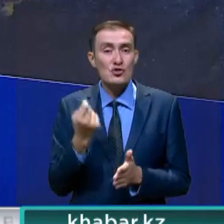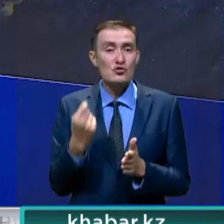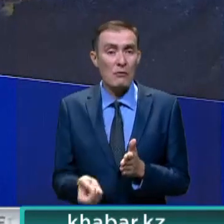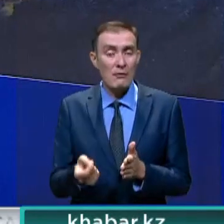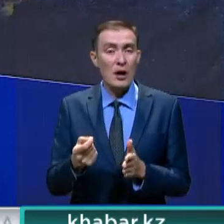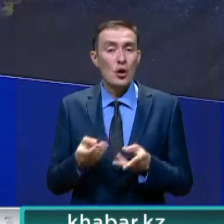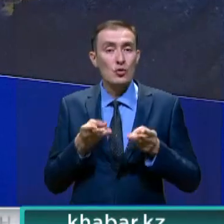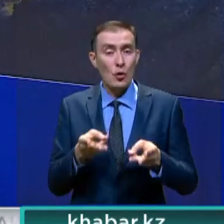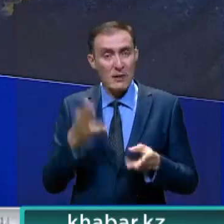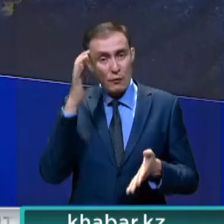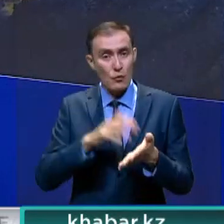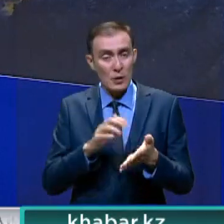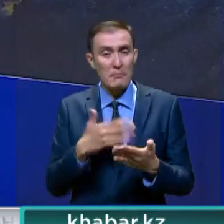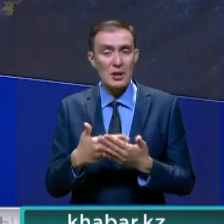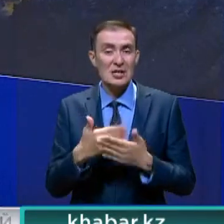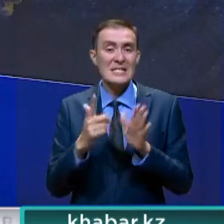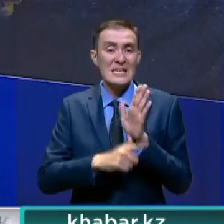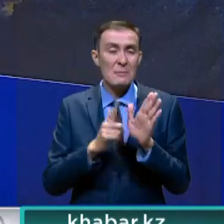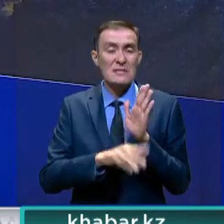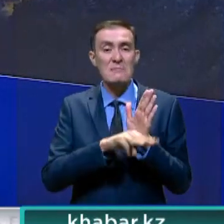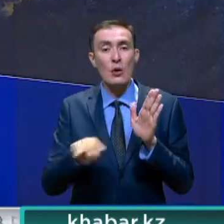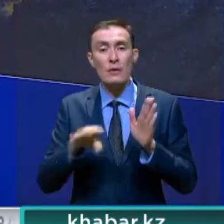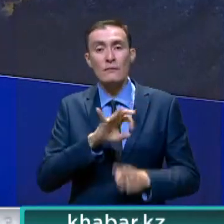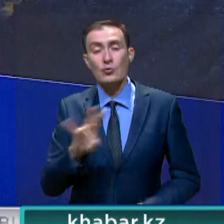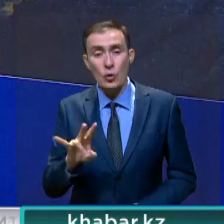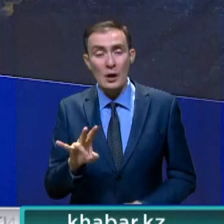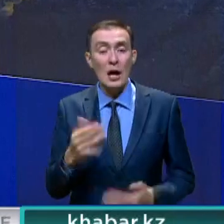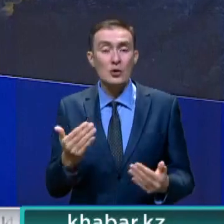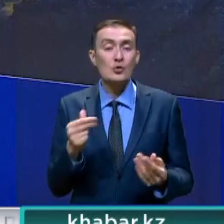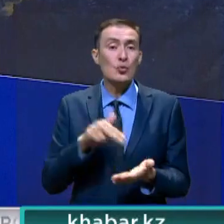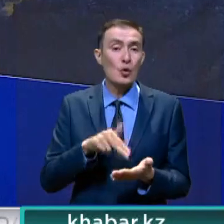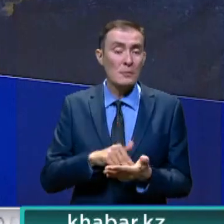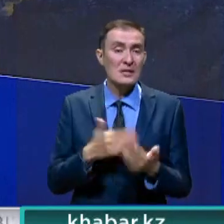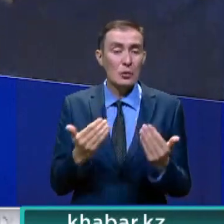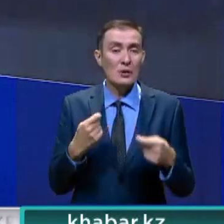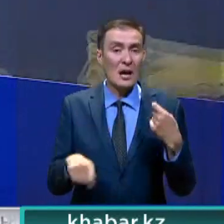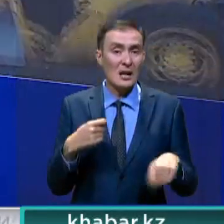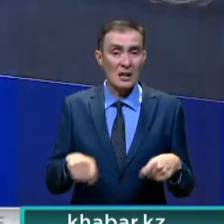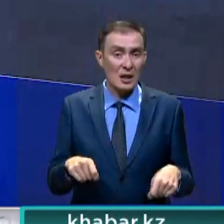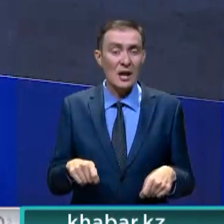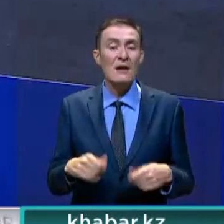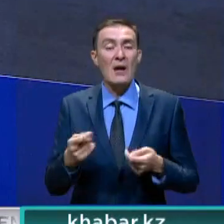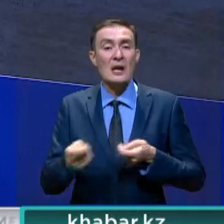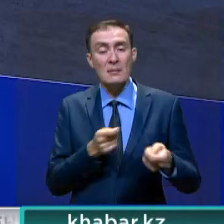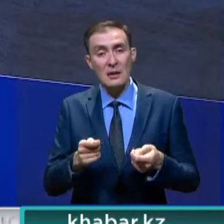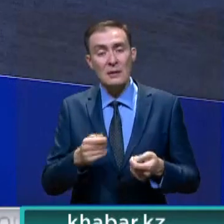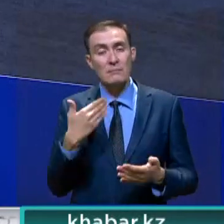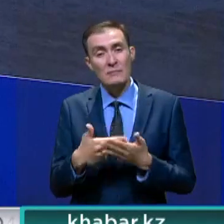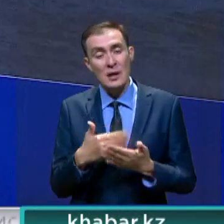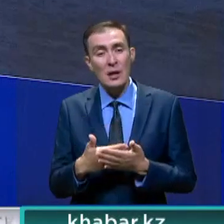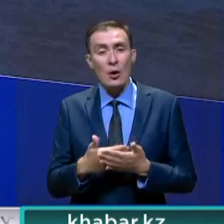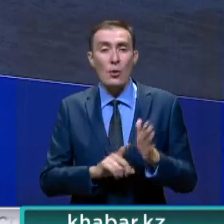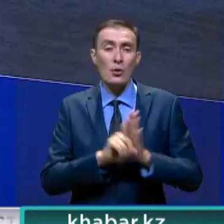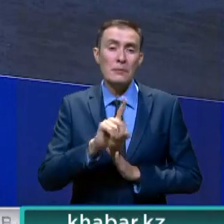дешевого топлива по стране составили почти 70 миллионов тонн. Что же касается цен, которые формируют рынок, в акиматах прогнозируют